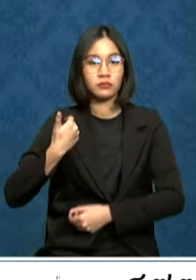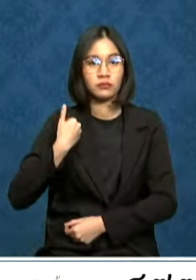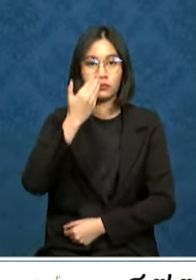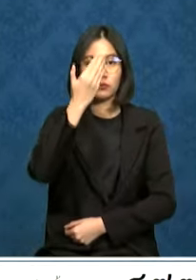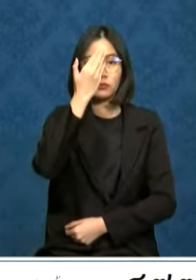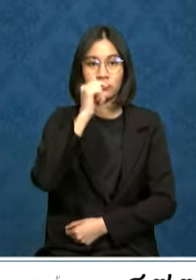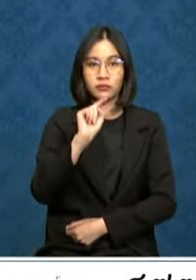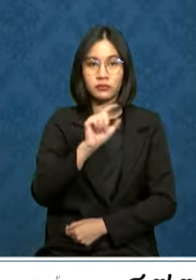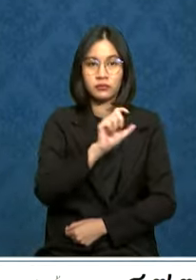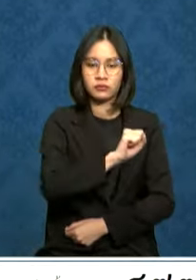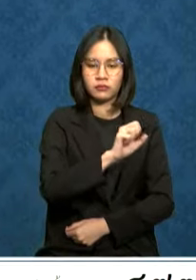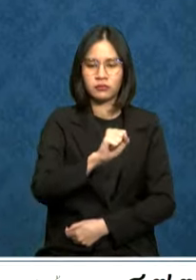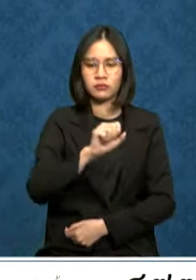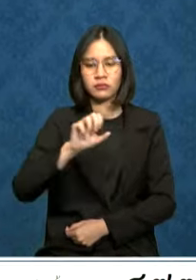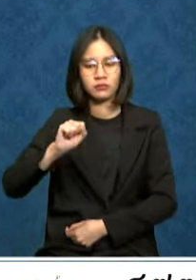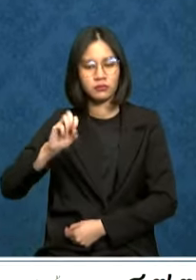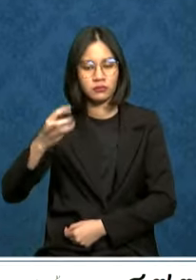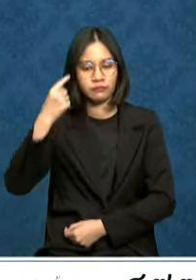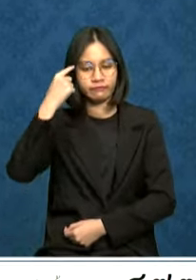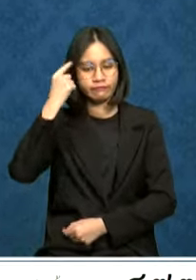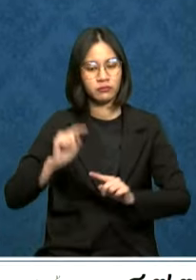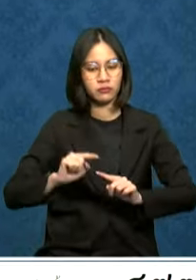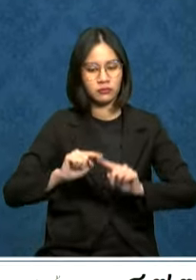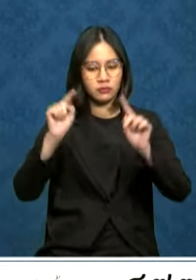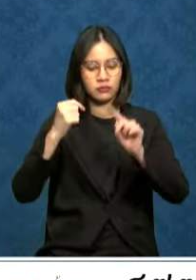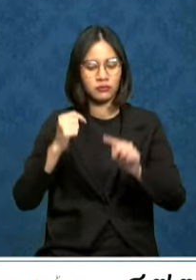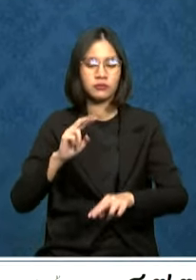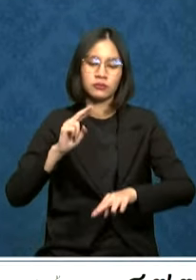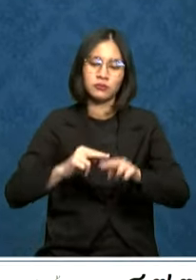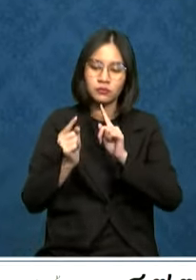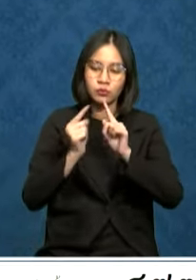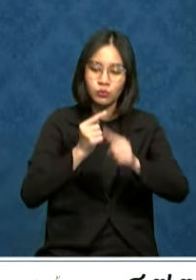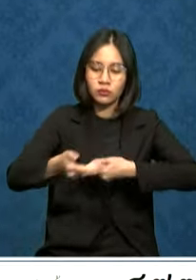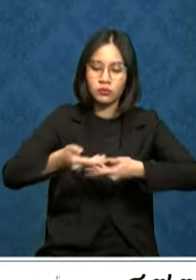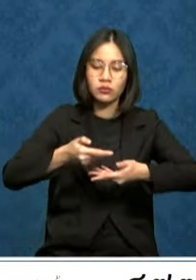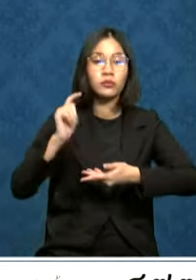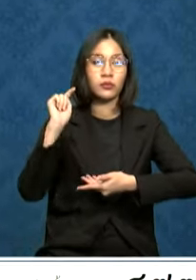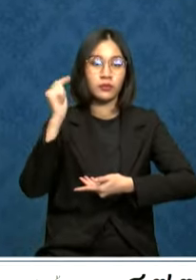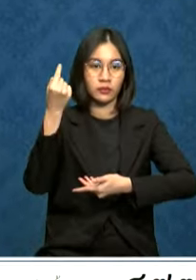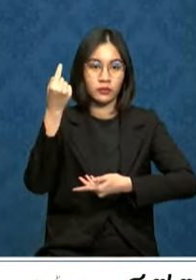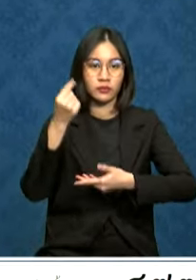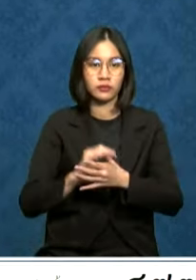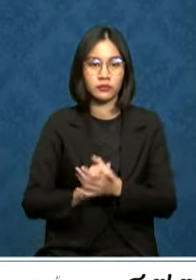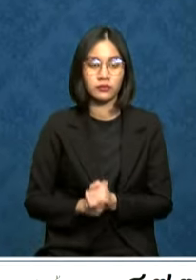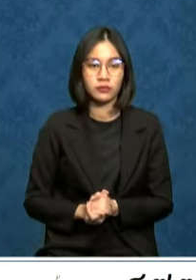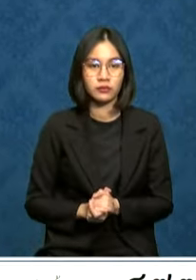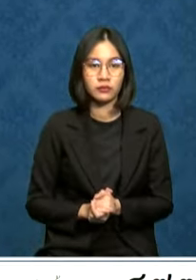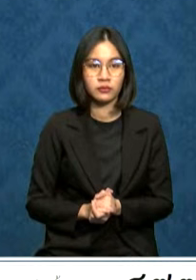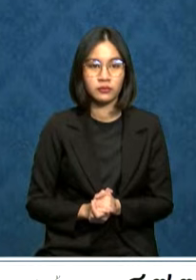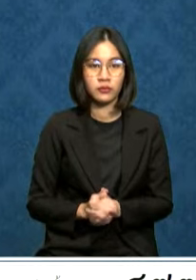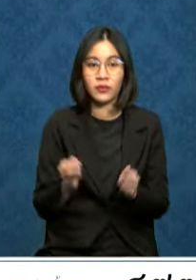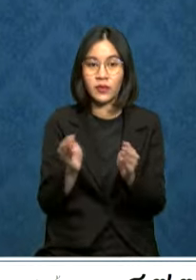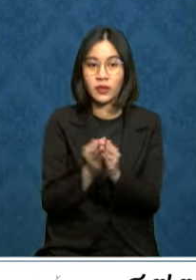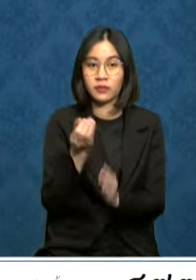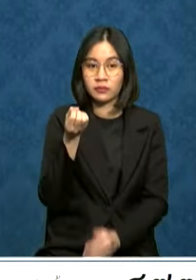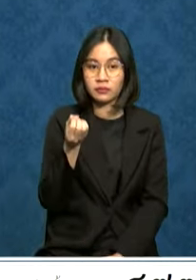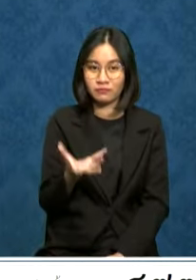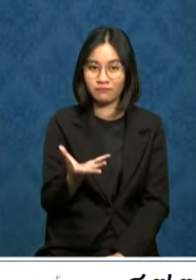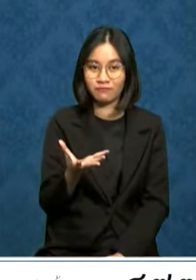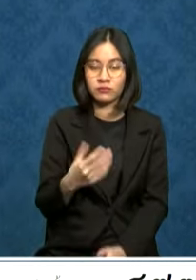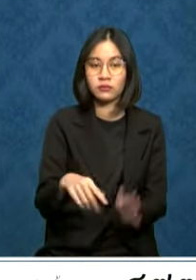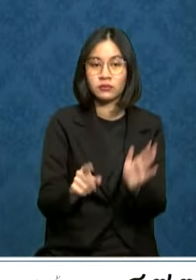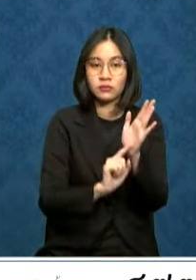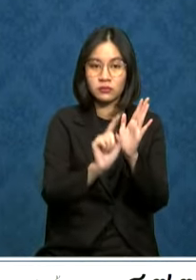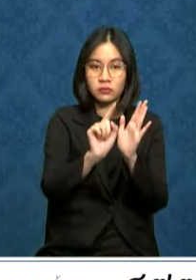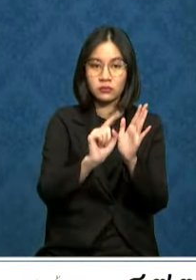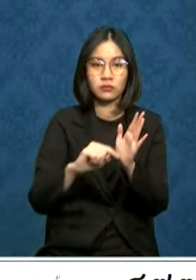อสองสภาความคิดเหเราต่างกั เราก็ตองมานงคุยกัใหม่ธรมธานครั ไ้เรื่องเสียงขางมากสอง